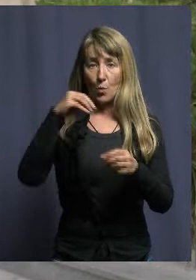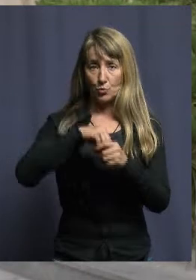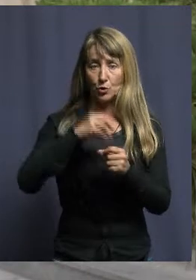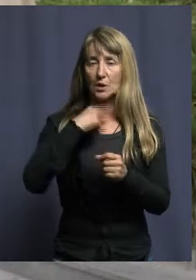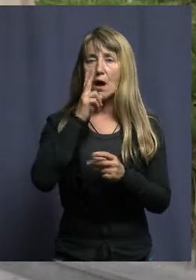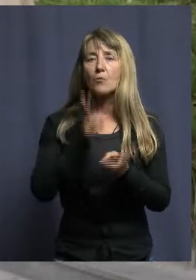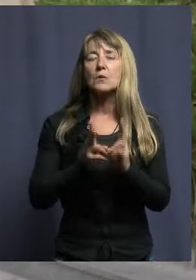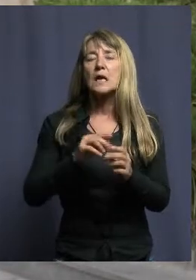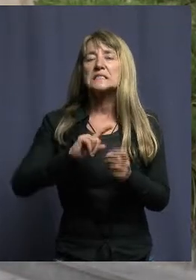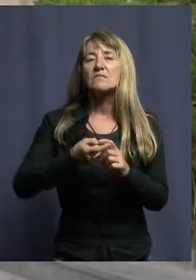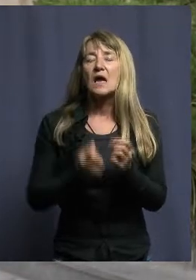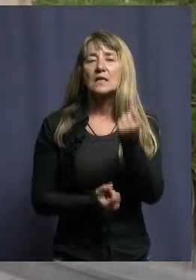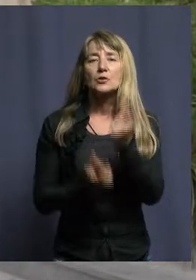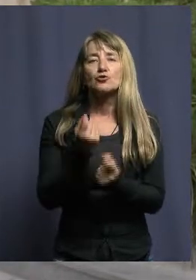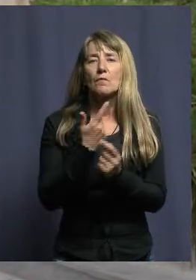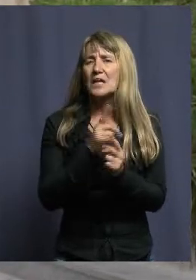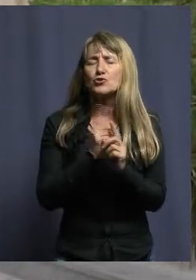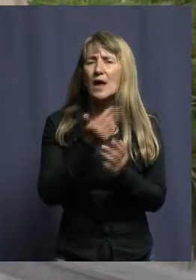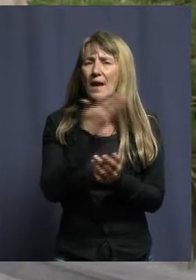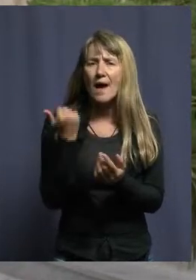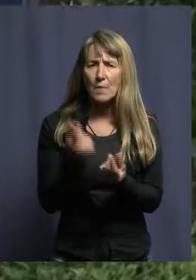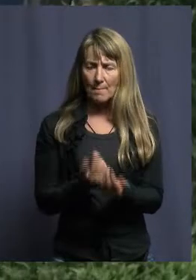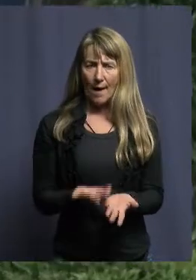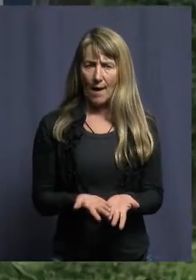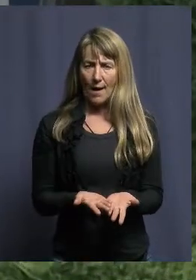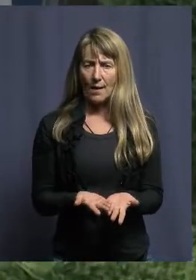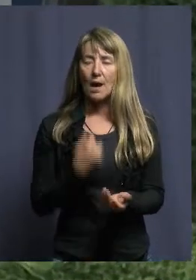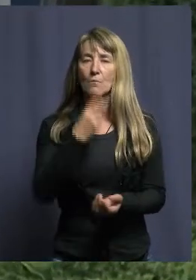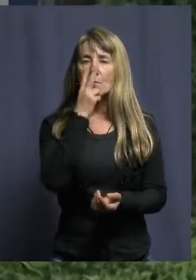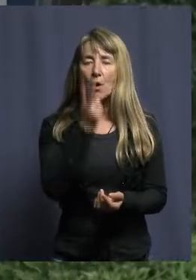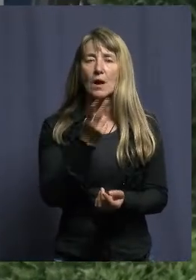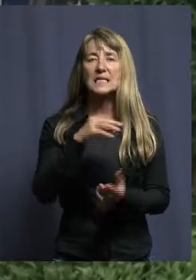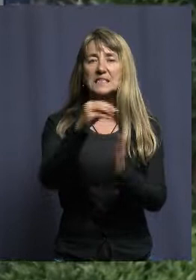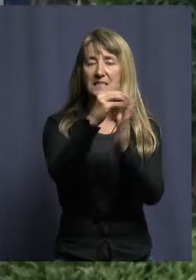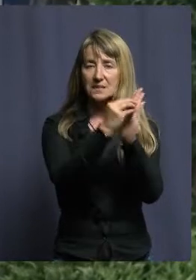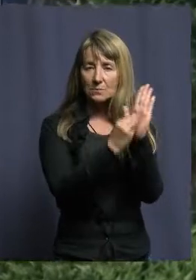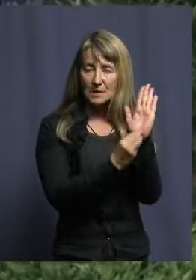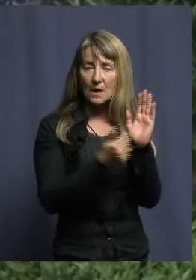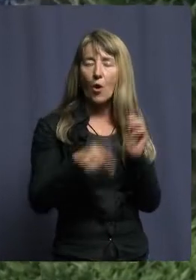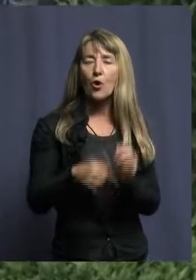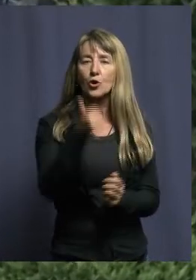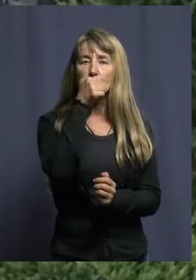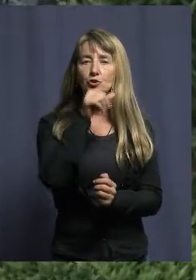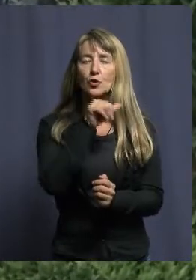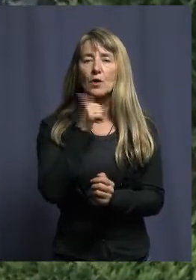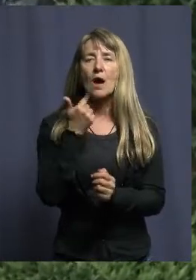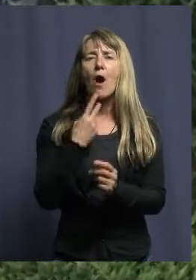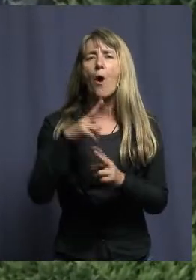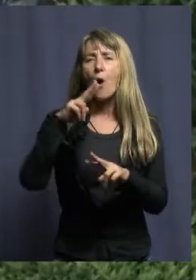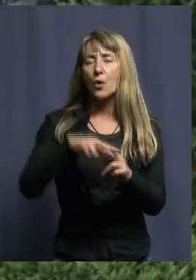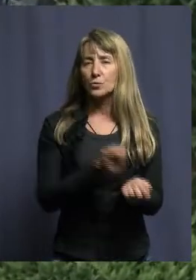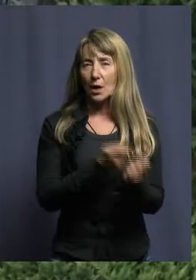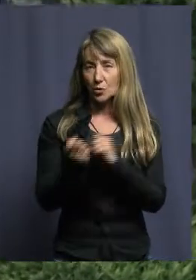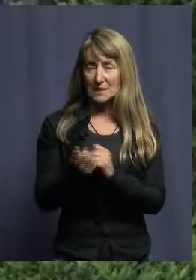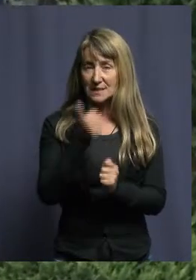gledam kako se neke stvari dešavaju. Ni za šta nema para, recimo. Pogledao sam spisak onoga što je kao odluka doneto